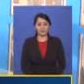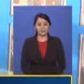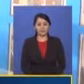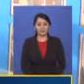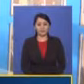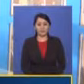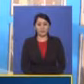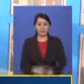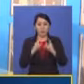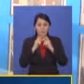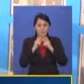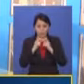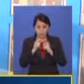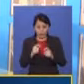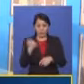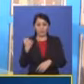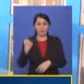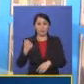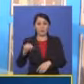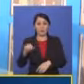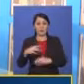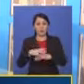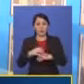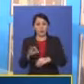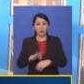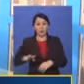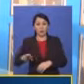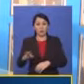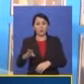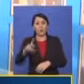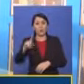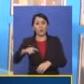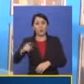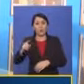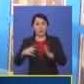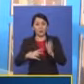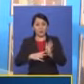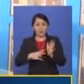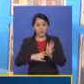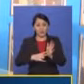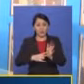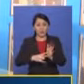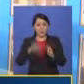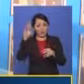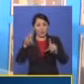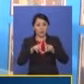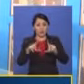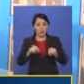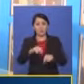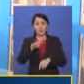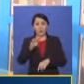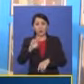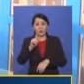Сол сыйдың иегері Көкшетау облысының нөмір 7 орта мектебінің оқушысы Жоламанова Данагүл.